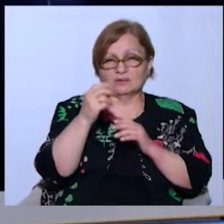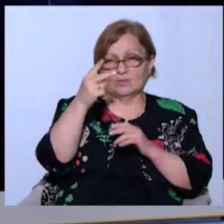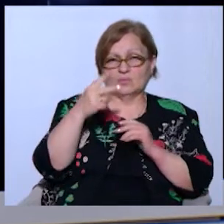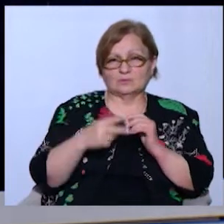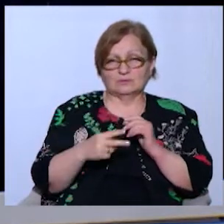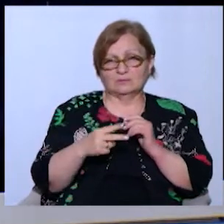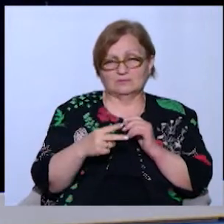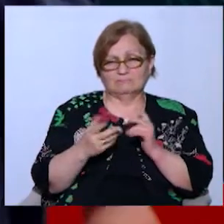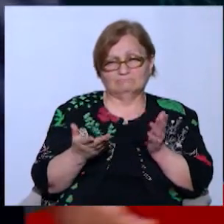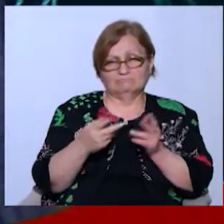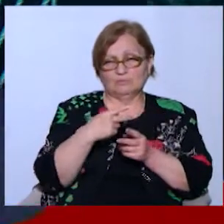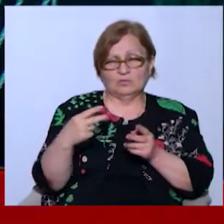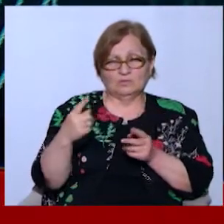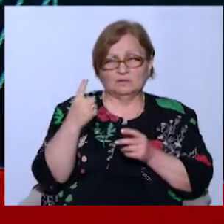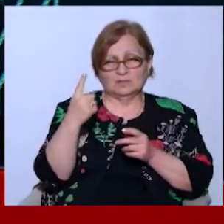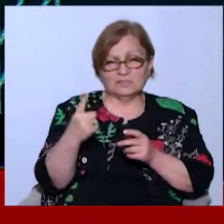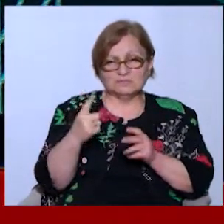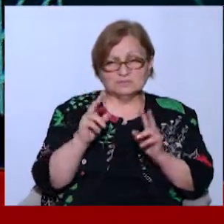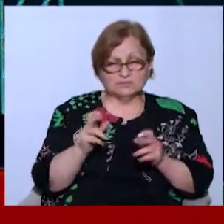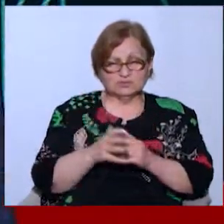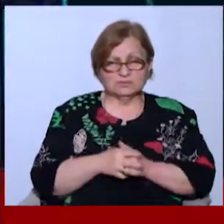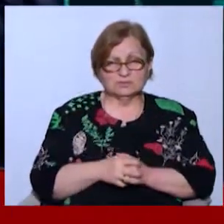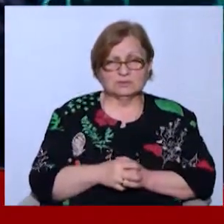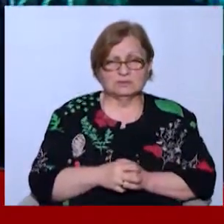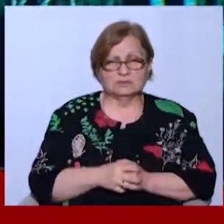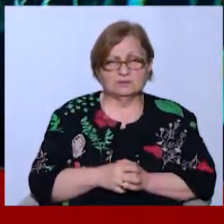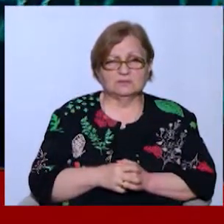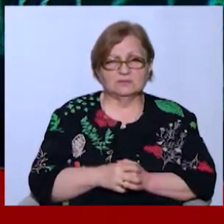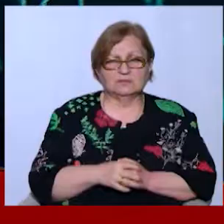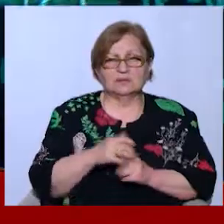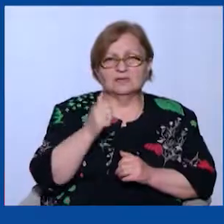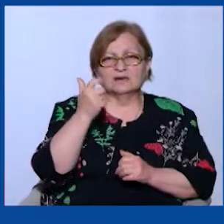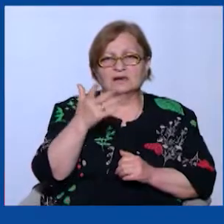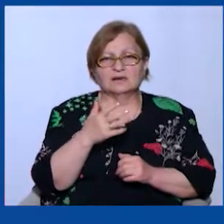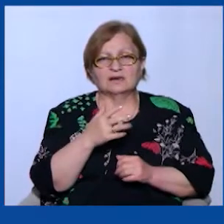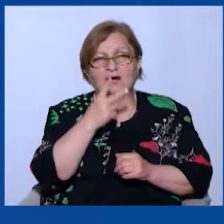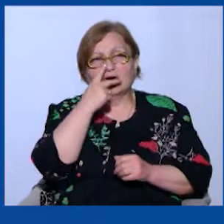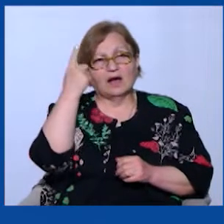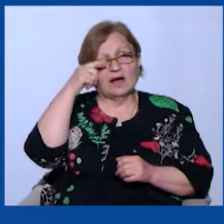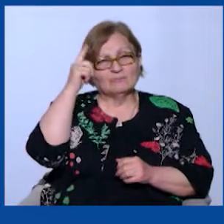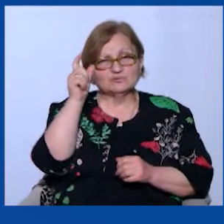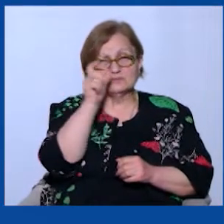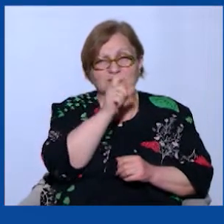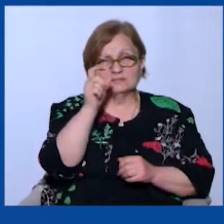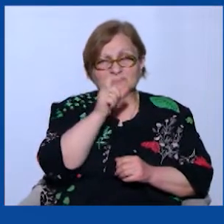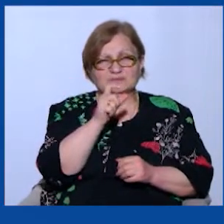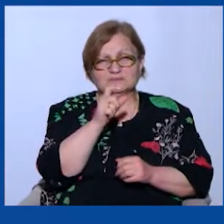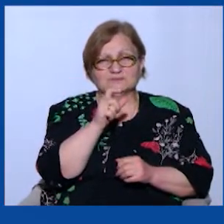რაც რასაკვირე ერთს ნიშნავს. მოდით ახლა დაუთმოთ რამდენიმე დრო ამოცანების განხილვას,